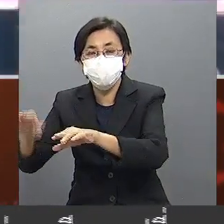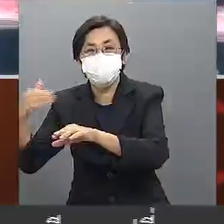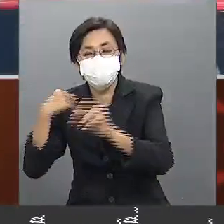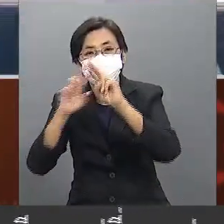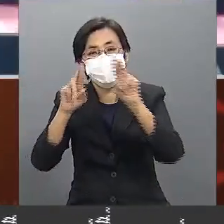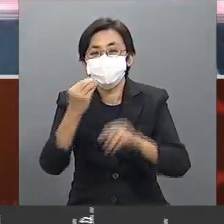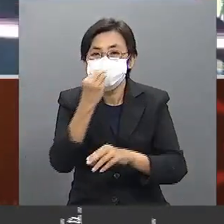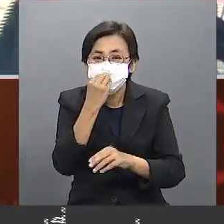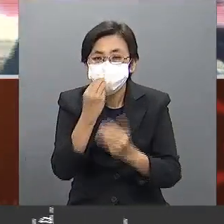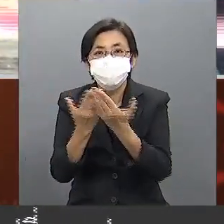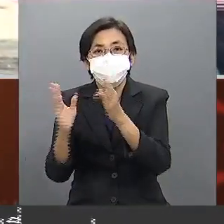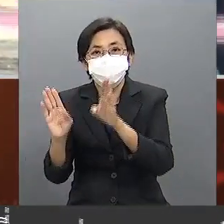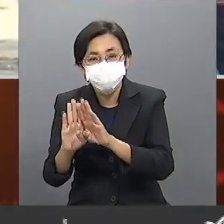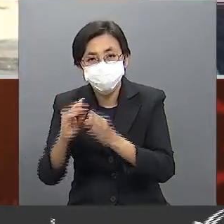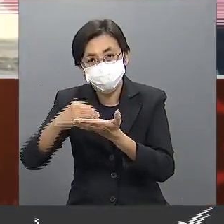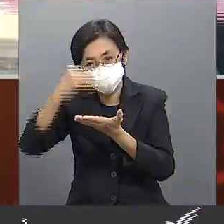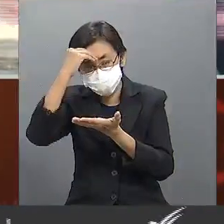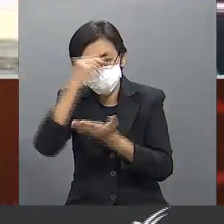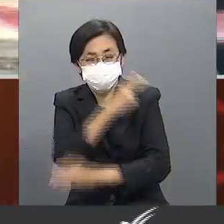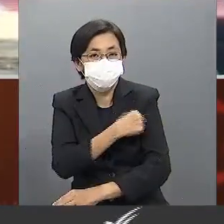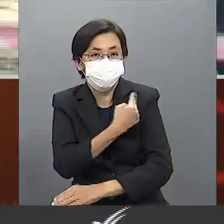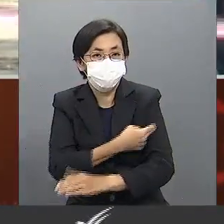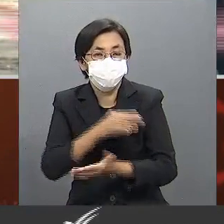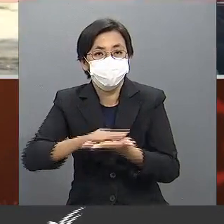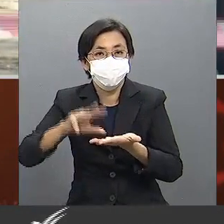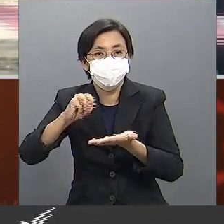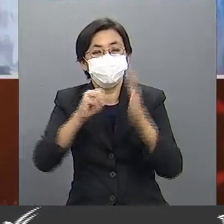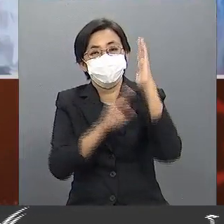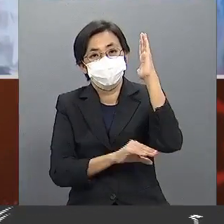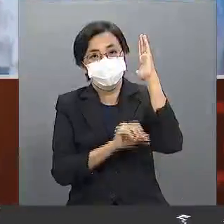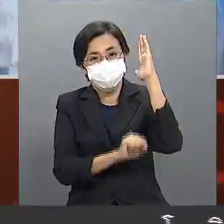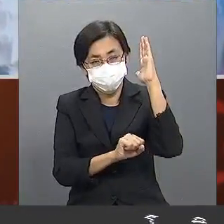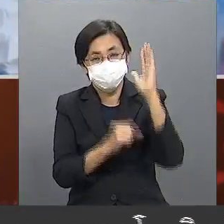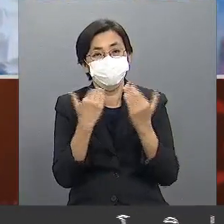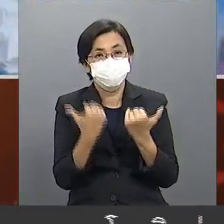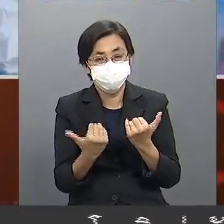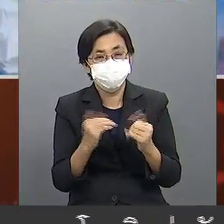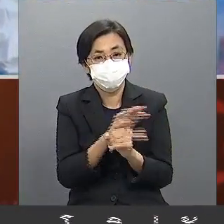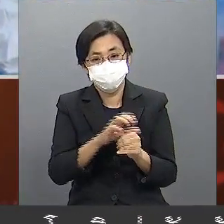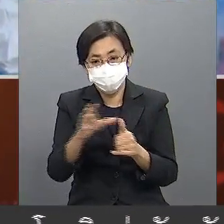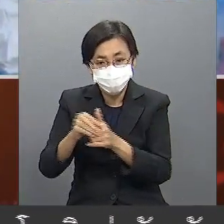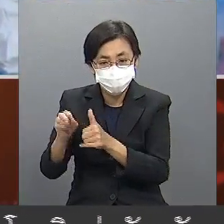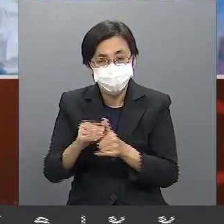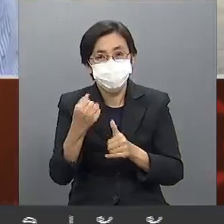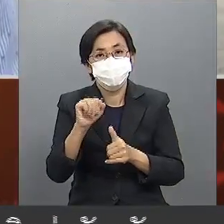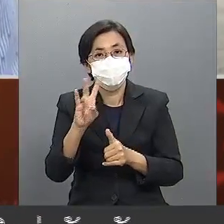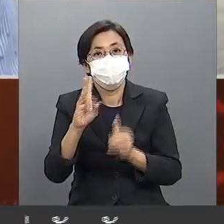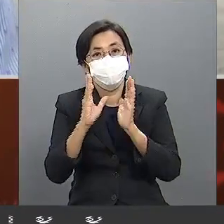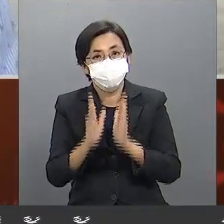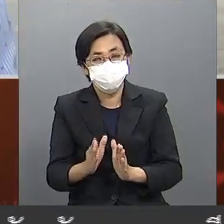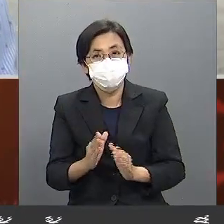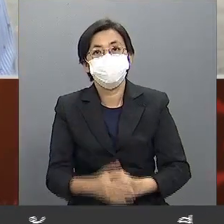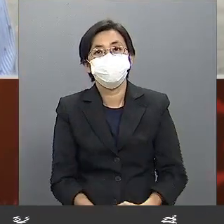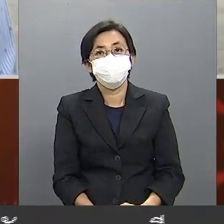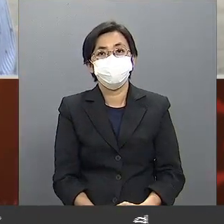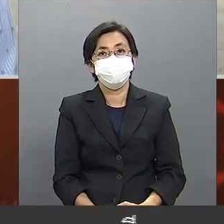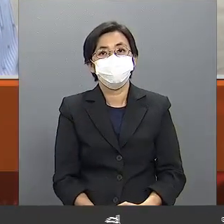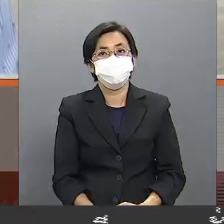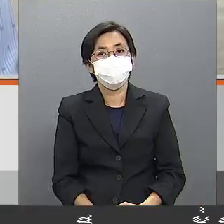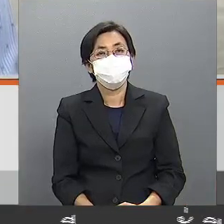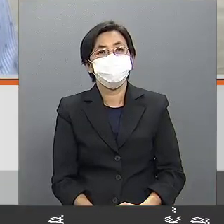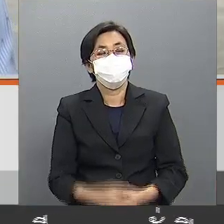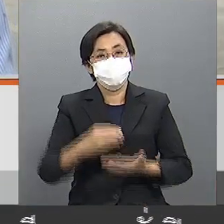เป็นต้องนำตัวส่งโรงพยาบาลค่ะทำให้ขณะนี้มีผู้เข้ารักษาตัวในโรงพยาบาลสนามทั้ง4แห่งของจังหวัดสงขลาสามารถกลับบ้านได้แล้